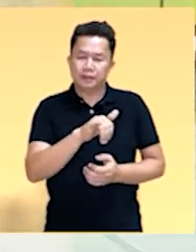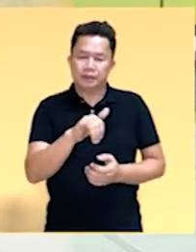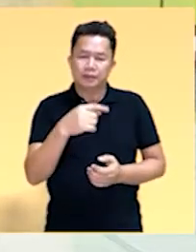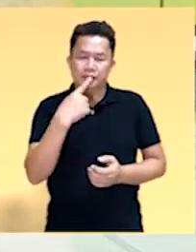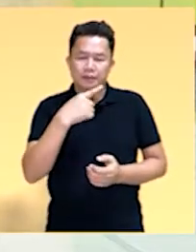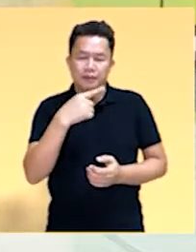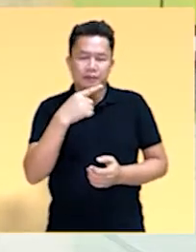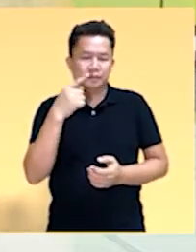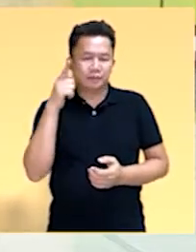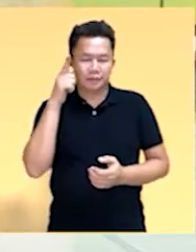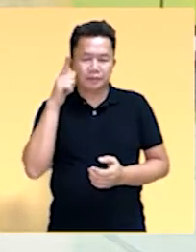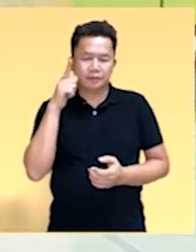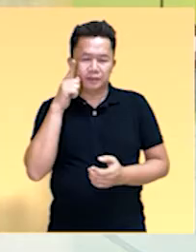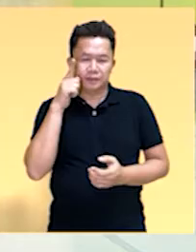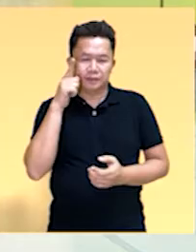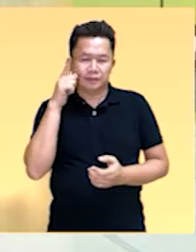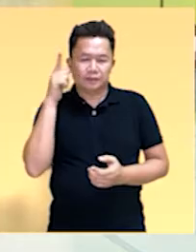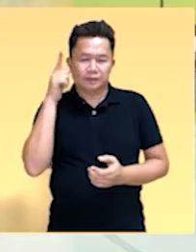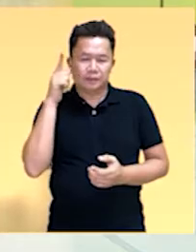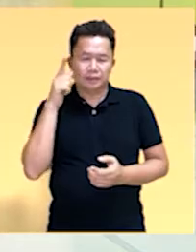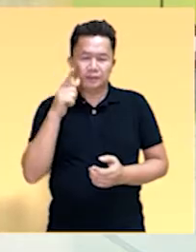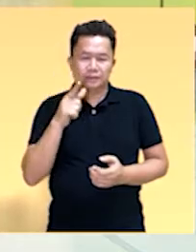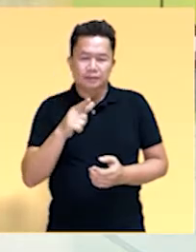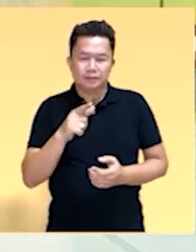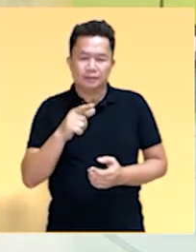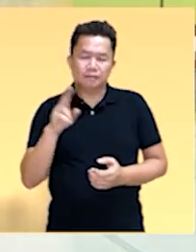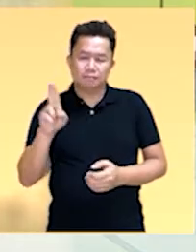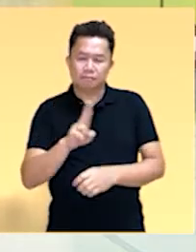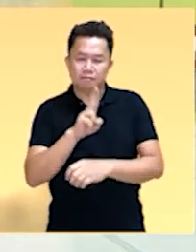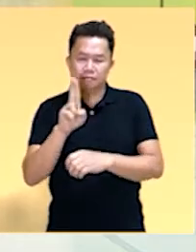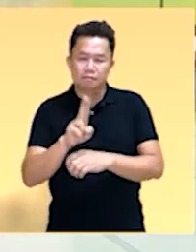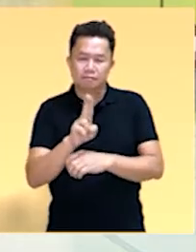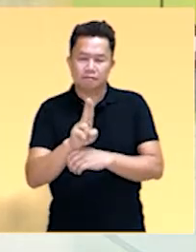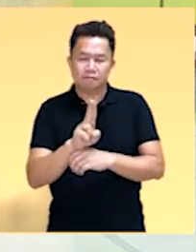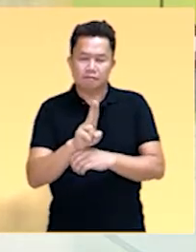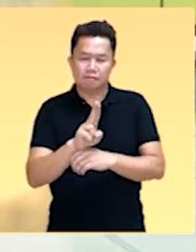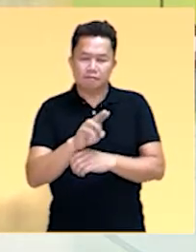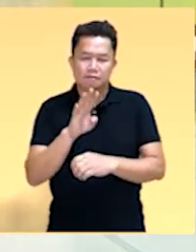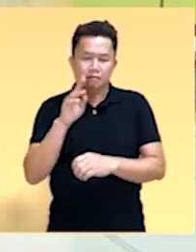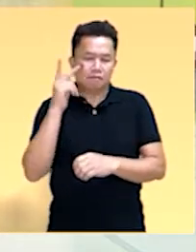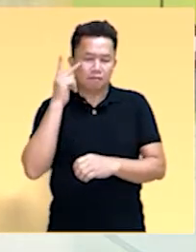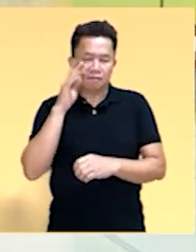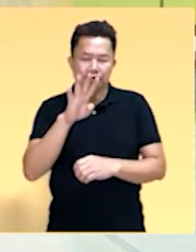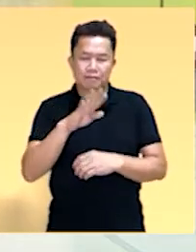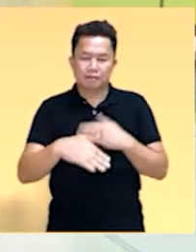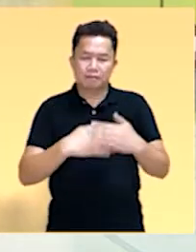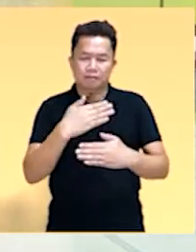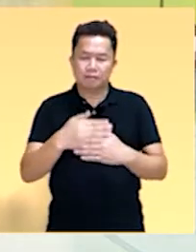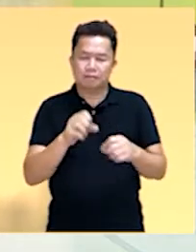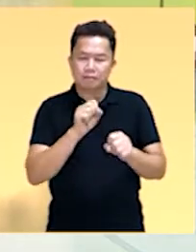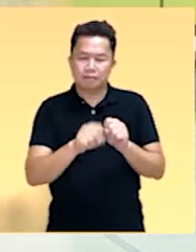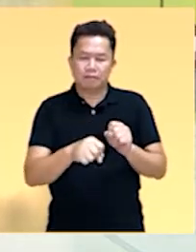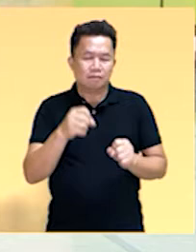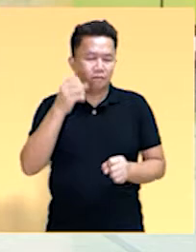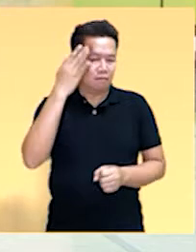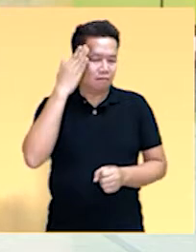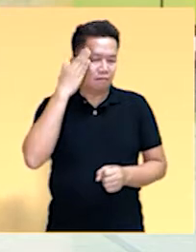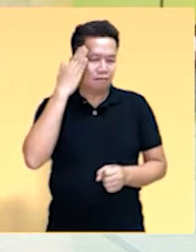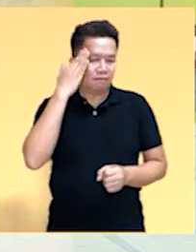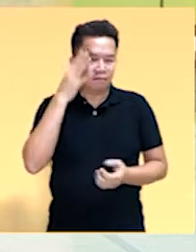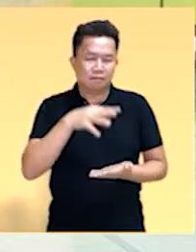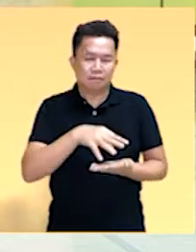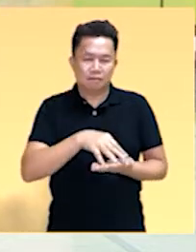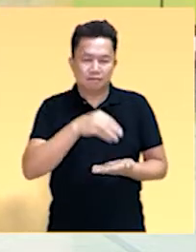Katulad ng sinabi ko, Lina, gagamitin natin ang Polya's 4-step procedure upang malaman natin